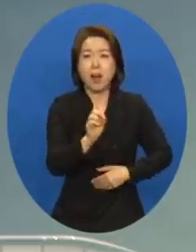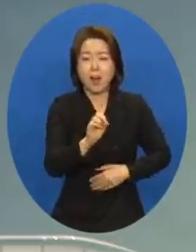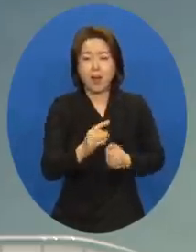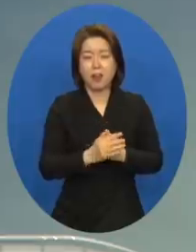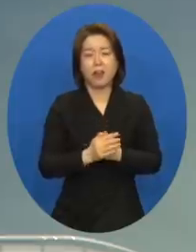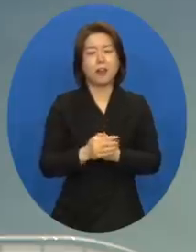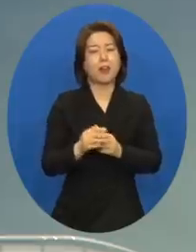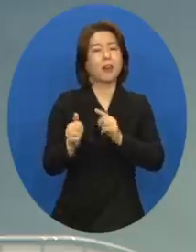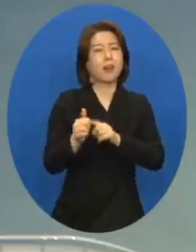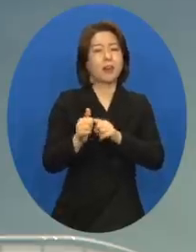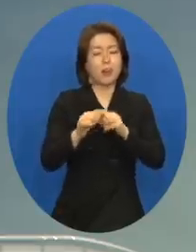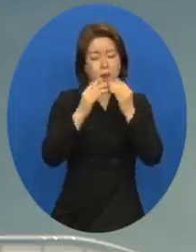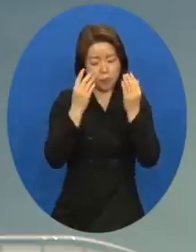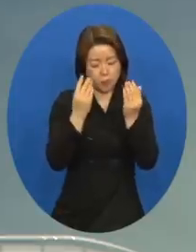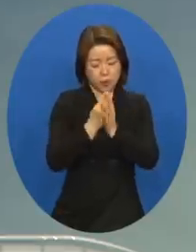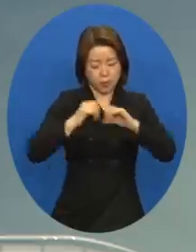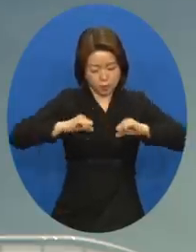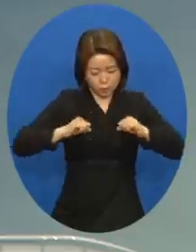순종의 사람이었습니다.